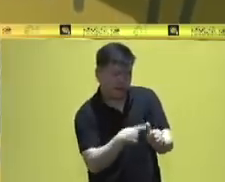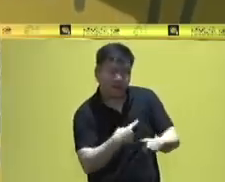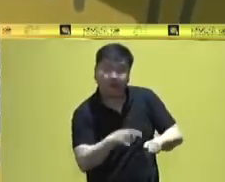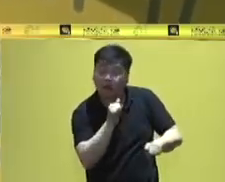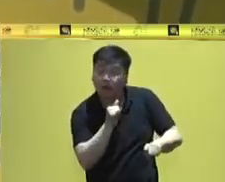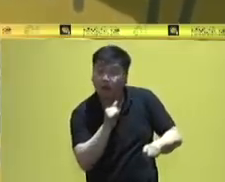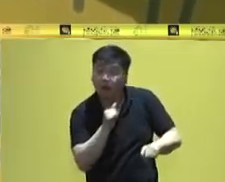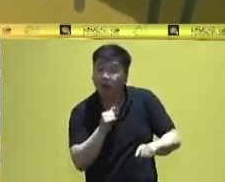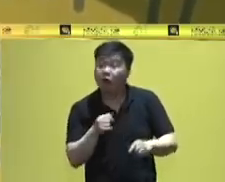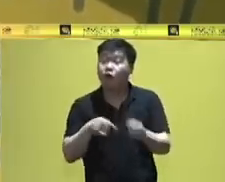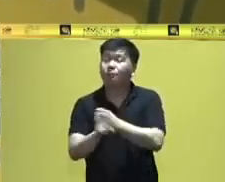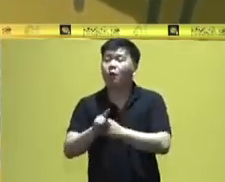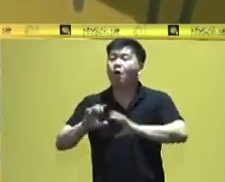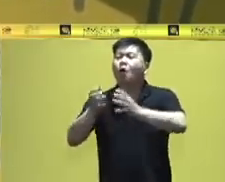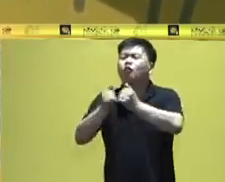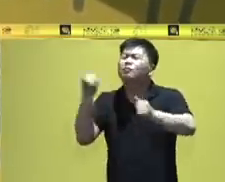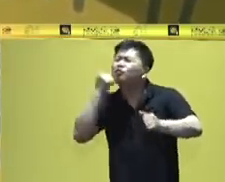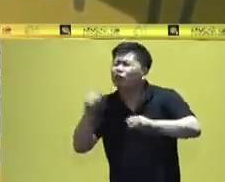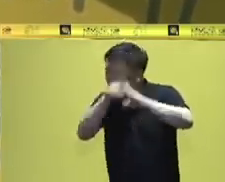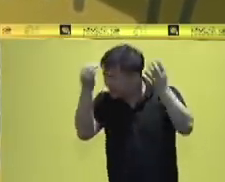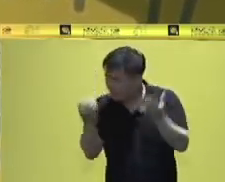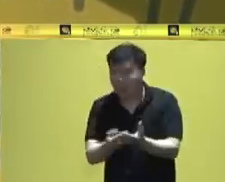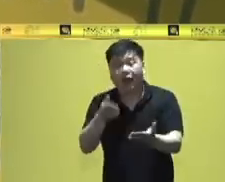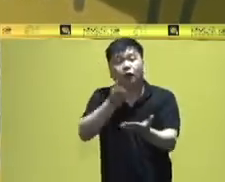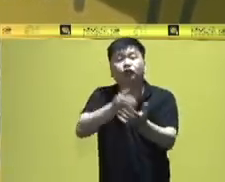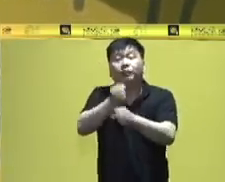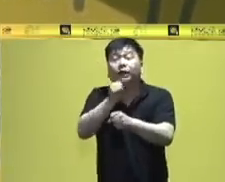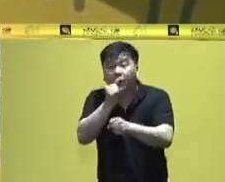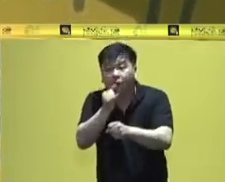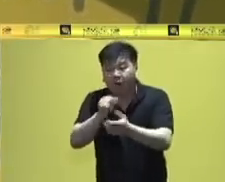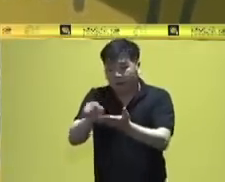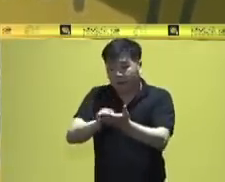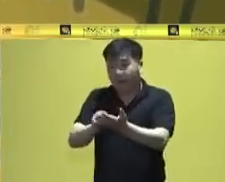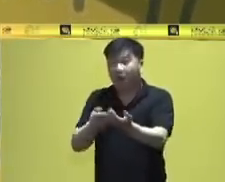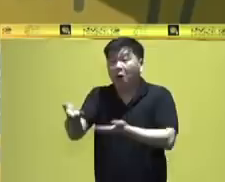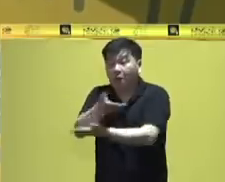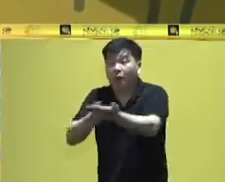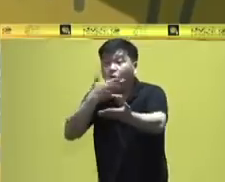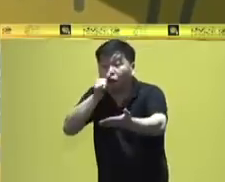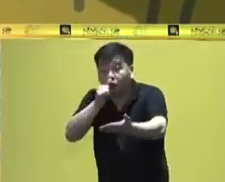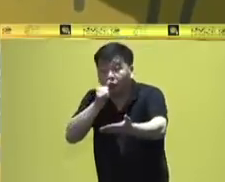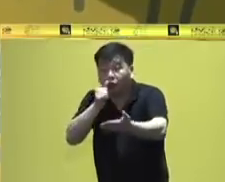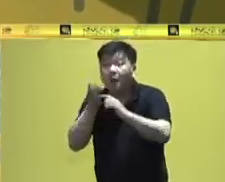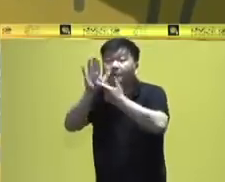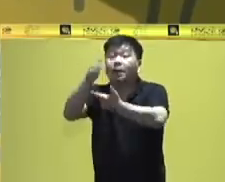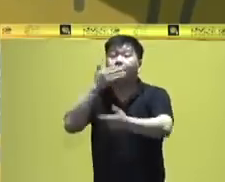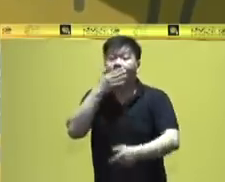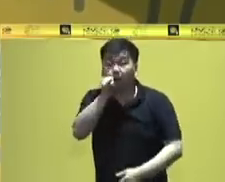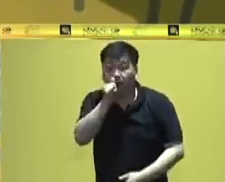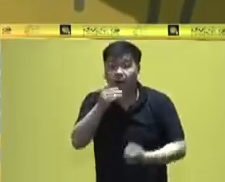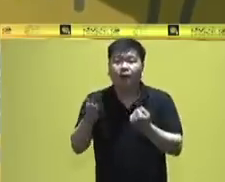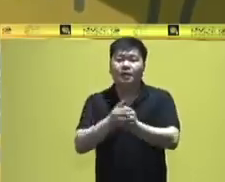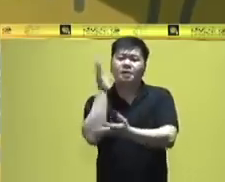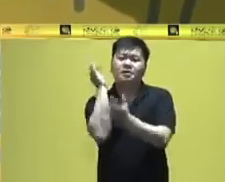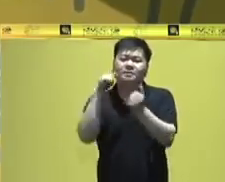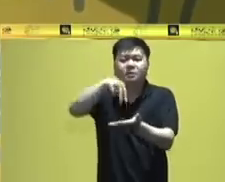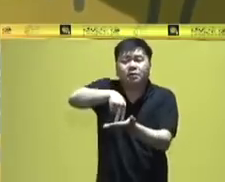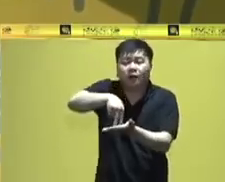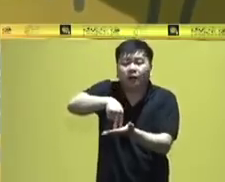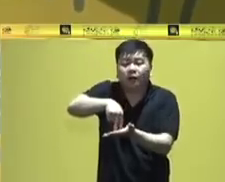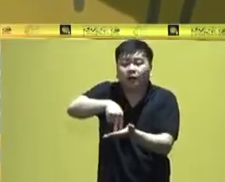자기가 기사를 쓸 수도 있고요. 글을 써서 유통시킬 수 있고 서로 공유할 수 있기 때문에 시민들 스스로가